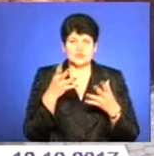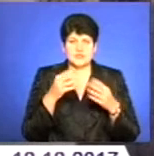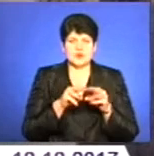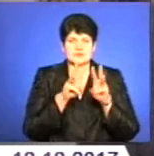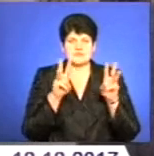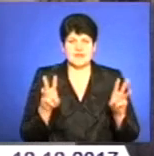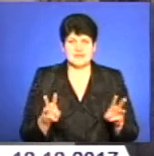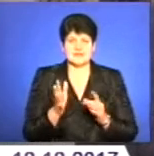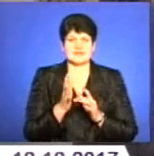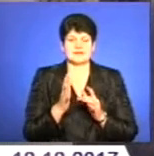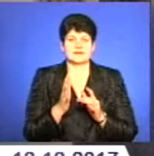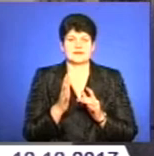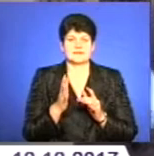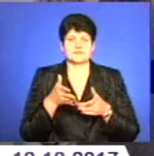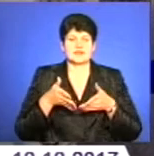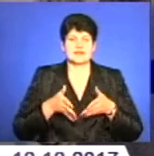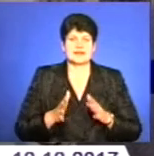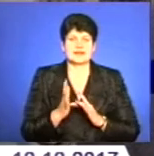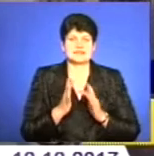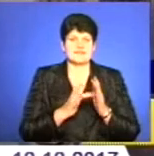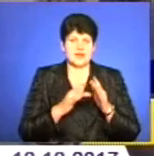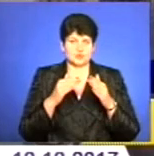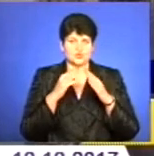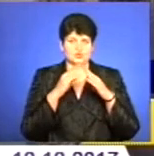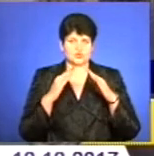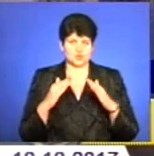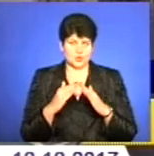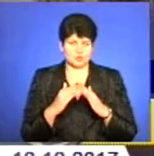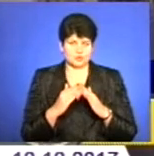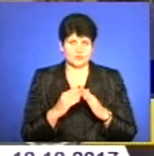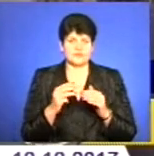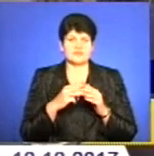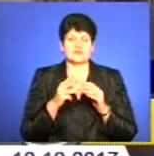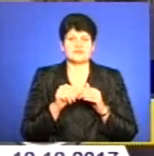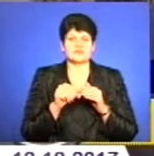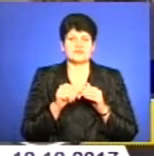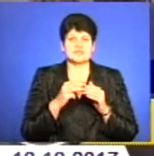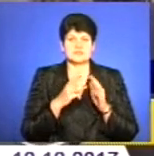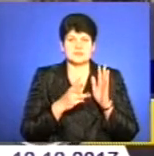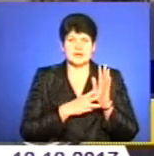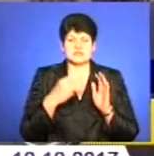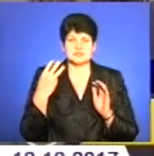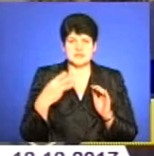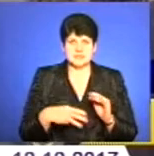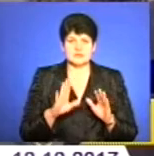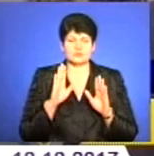шопку. В день Святого Миколая в 16:30 відбудеться офіційне освячення